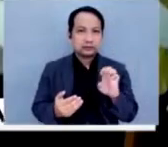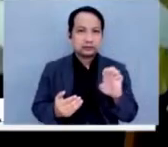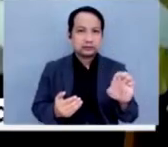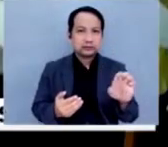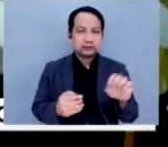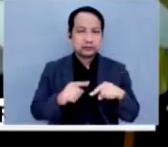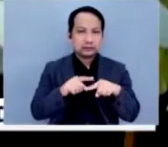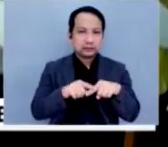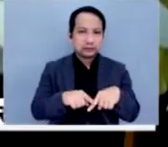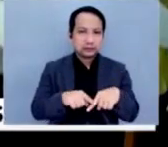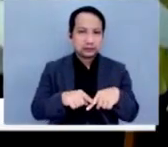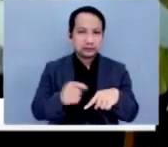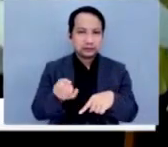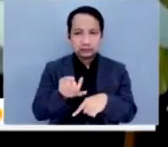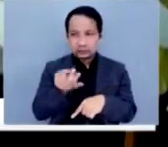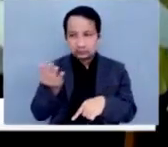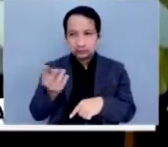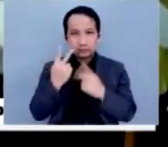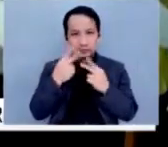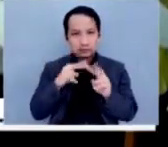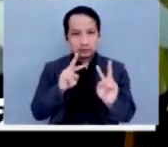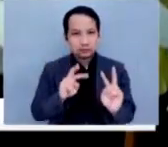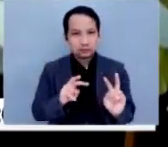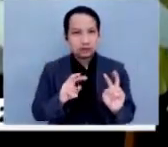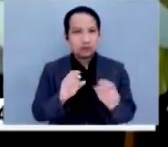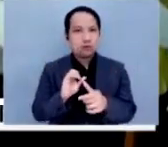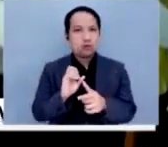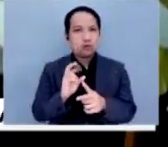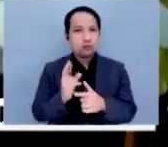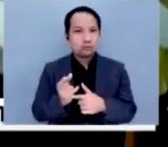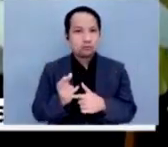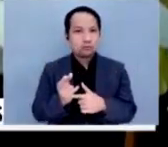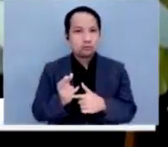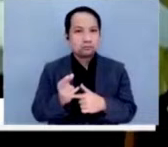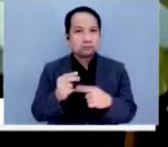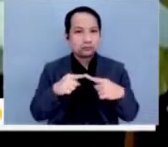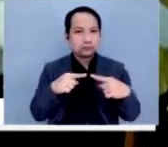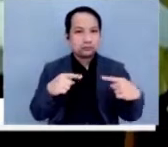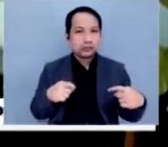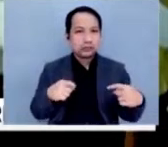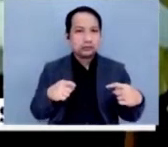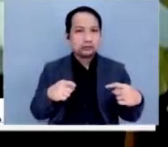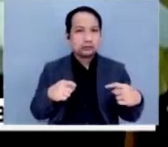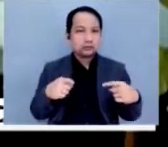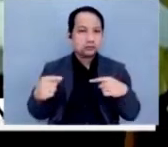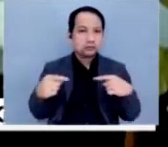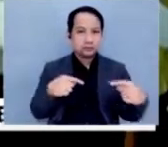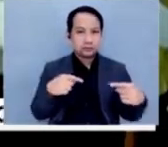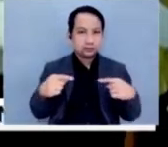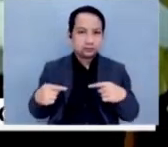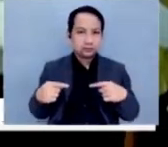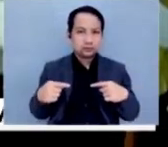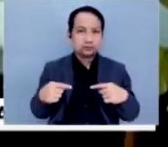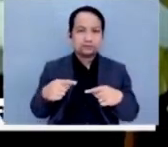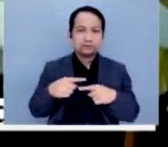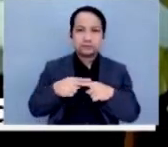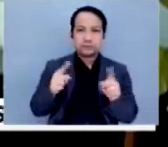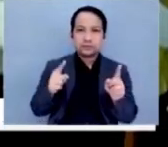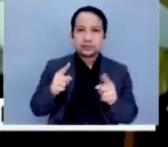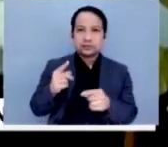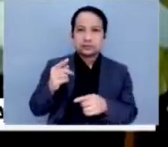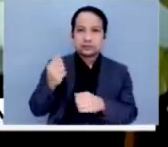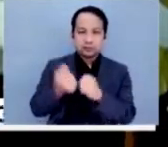bilang ng mga testigo at kung lumaban ba o hindi ang kabilang panig. Karaniwan na umaabot